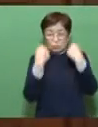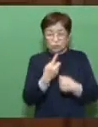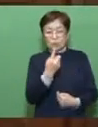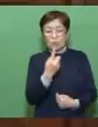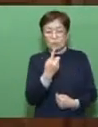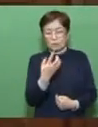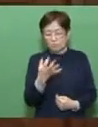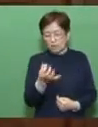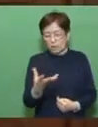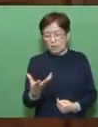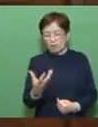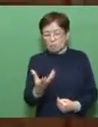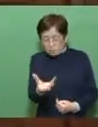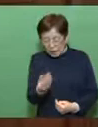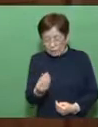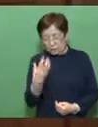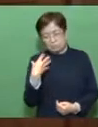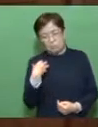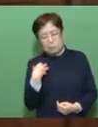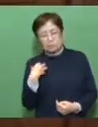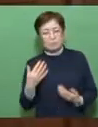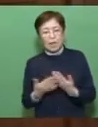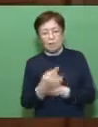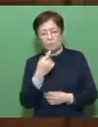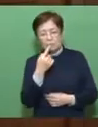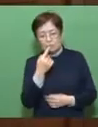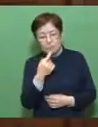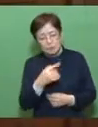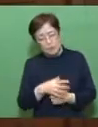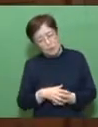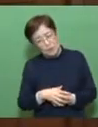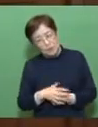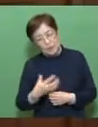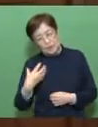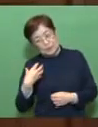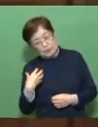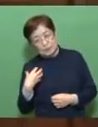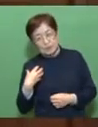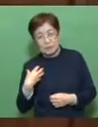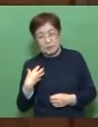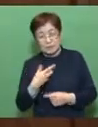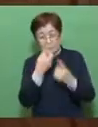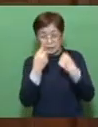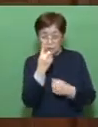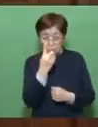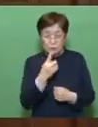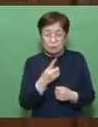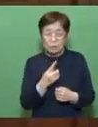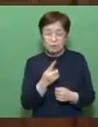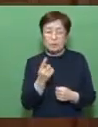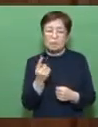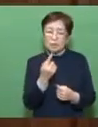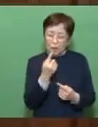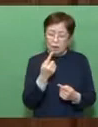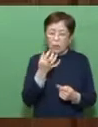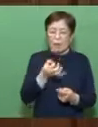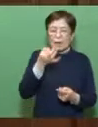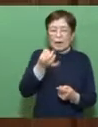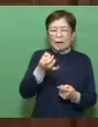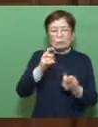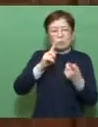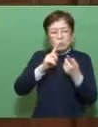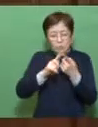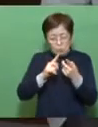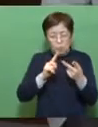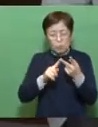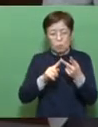返済をねええあの届いちゃいけないんですがその責任全部自分でしょうわけですねはいはいそれでしかも農家は農業